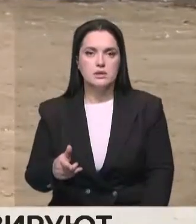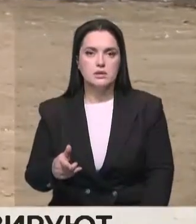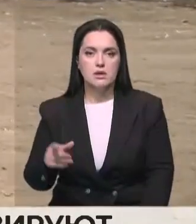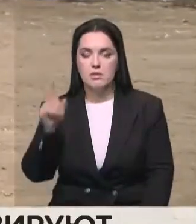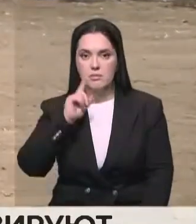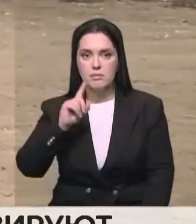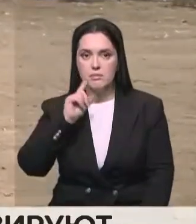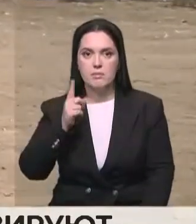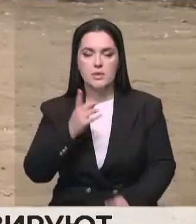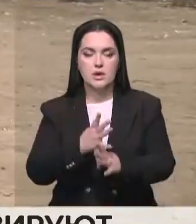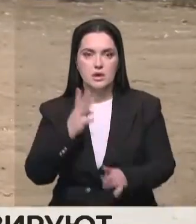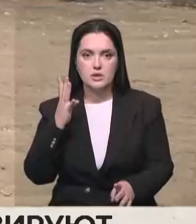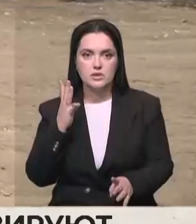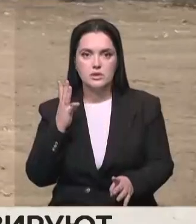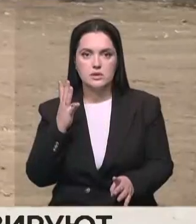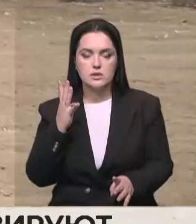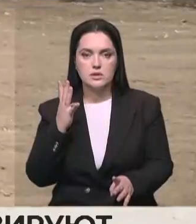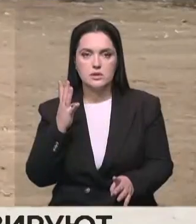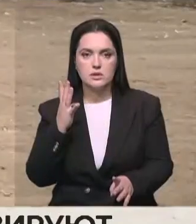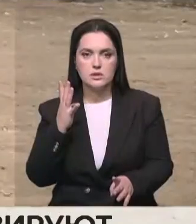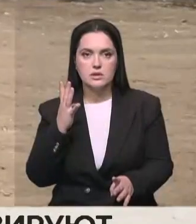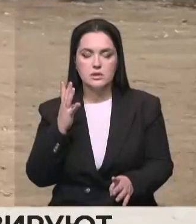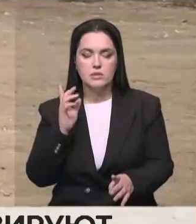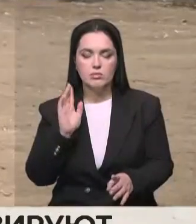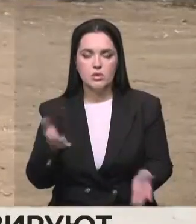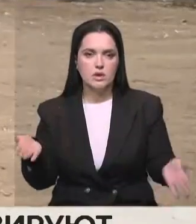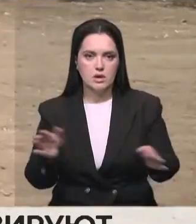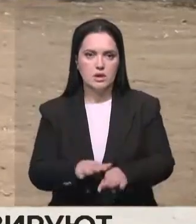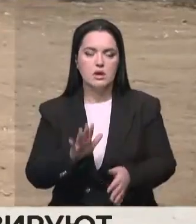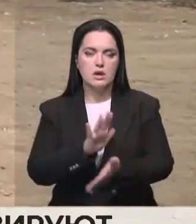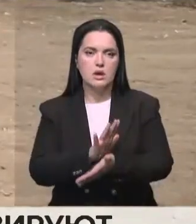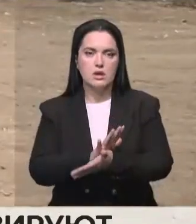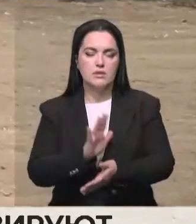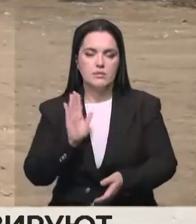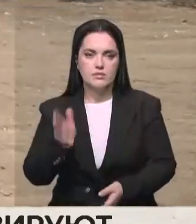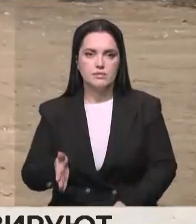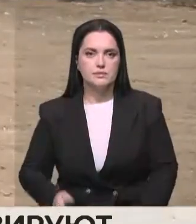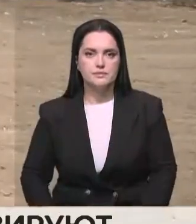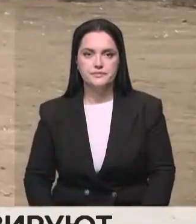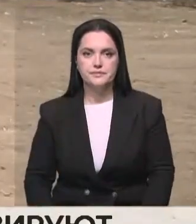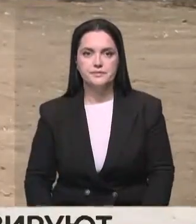пока первоочередно наша задача сделать рекультивацию существующего полигона.